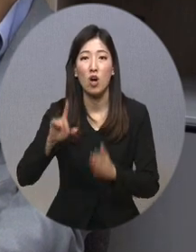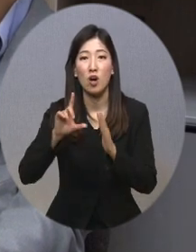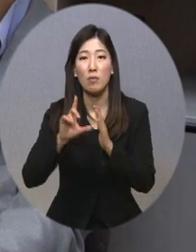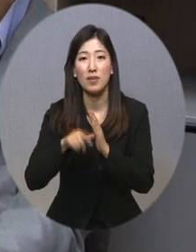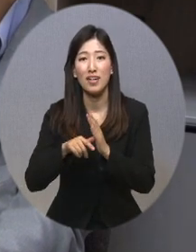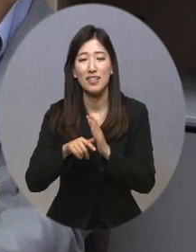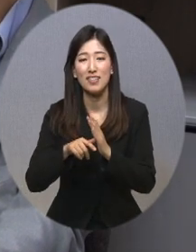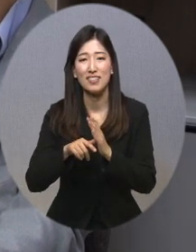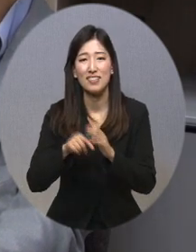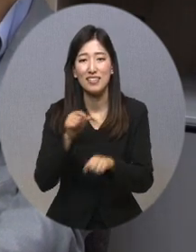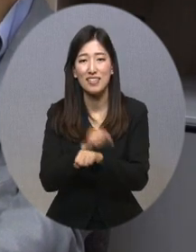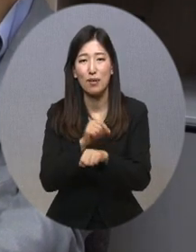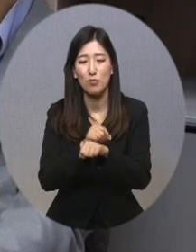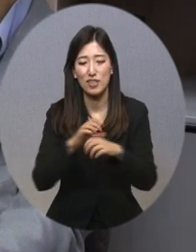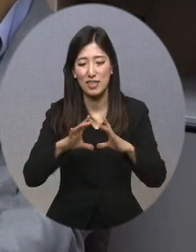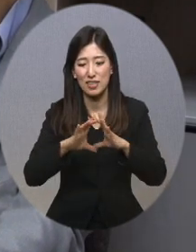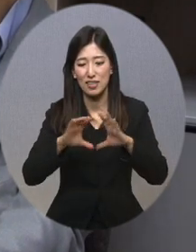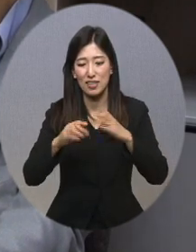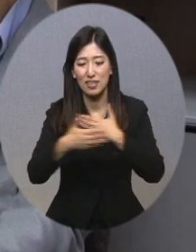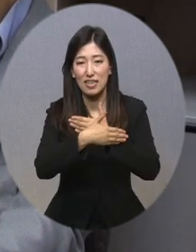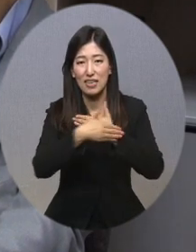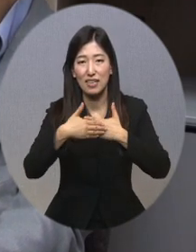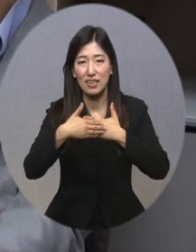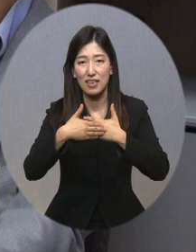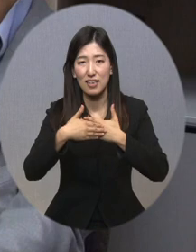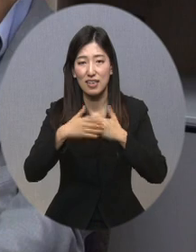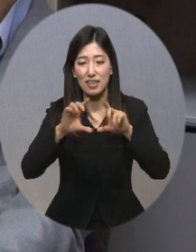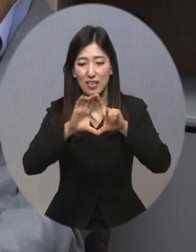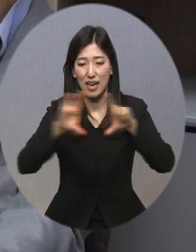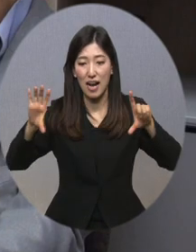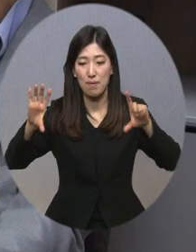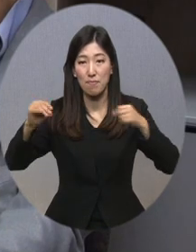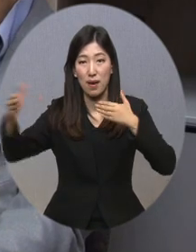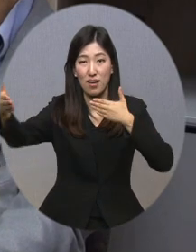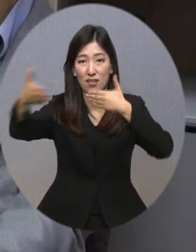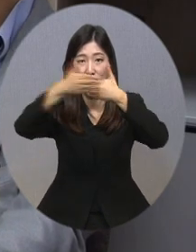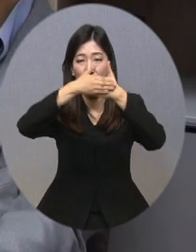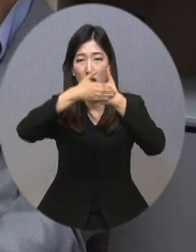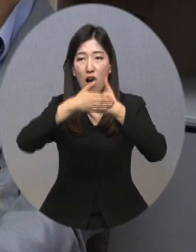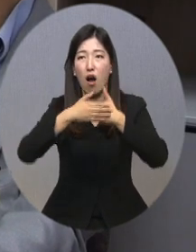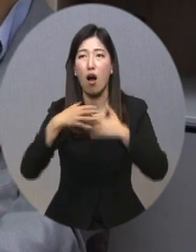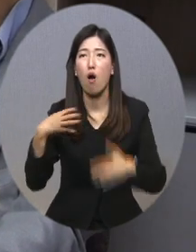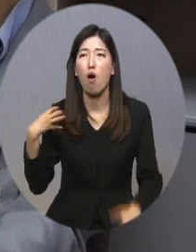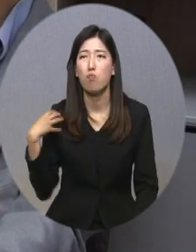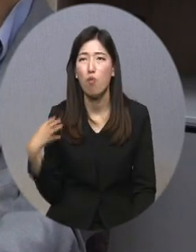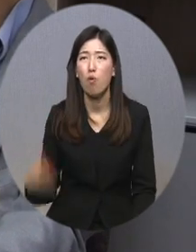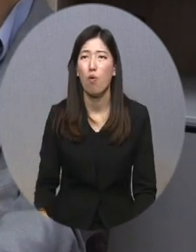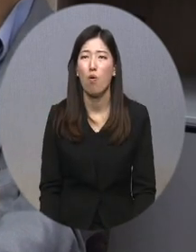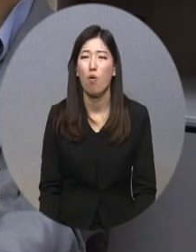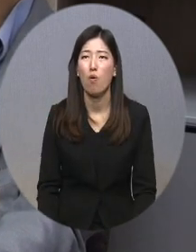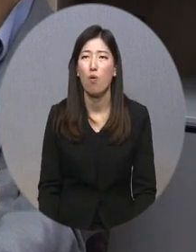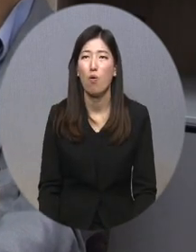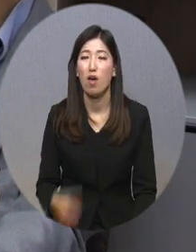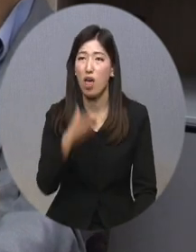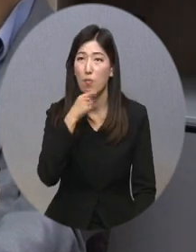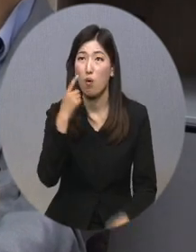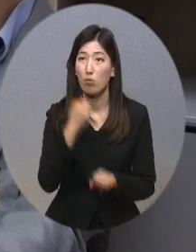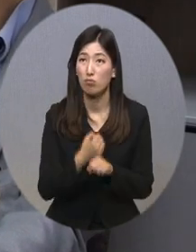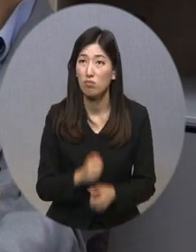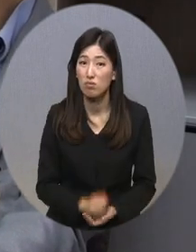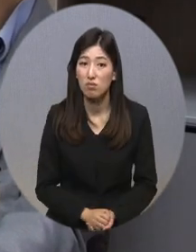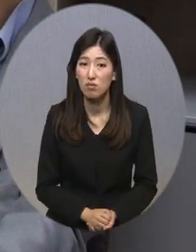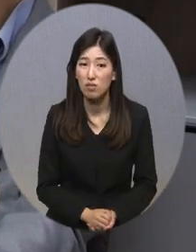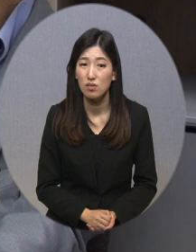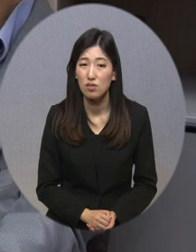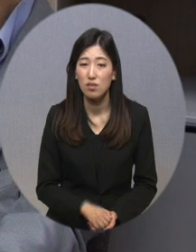무거워서 왜냐면 저도 막 이렇게 약간 흔들리게 되고요. 본인도 힘들 때가 있잖아요. 예, 그리고 사람들이 뭐냐면 행복이